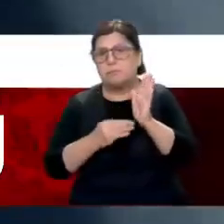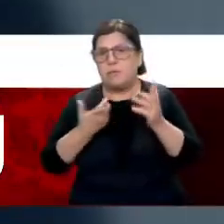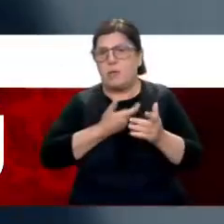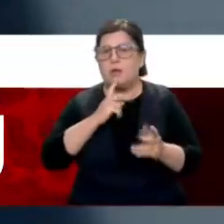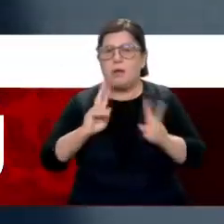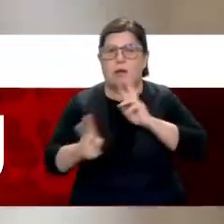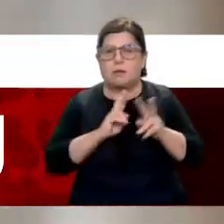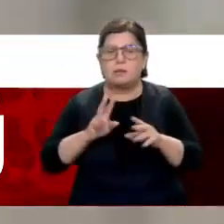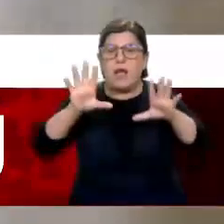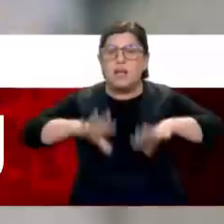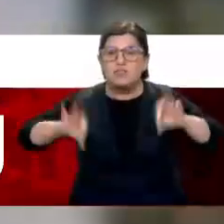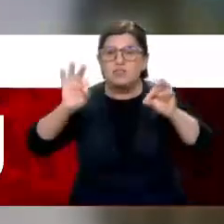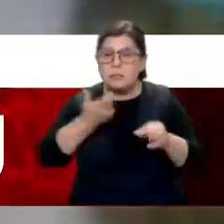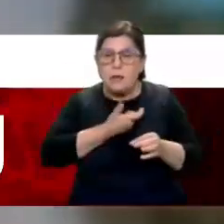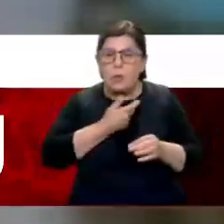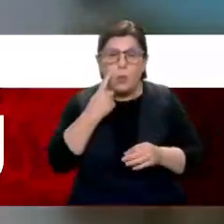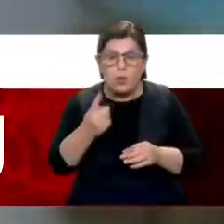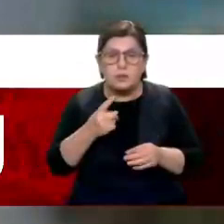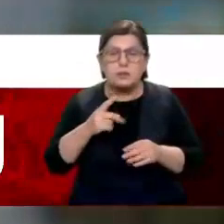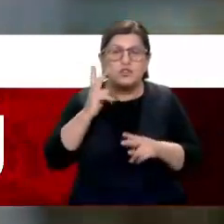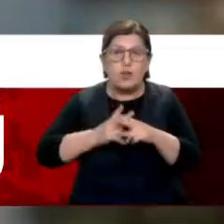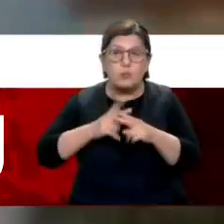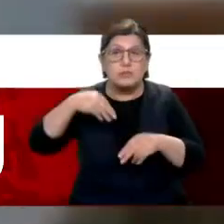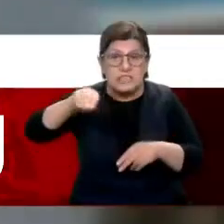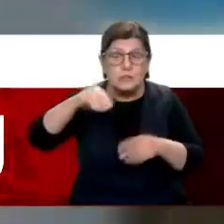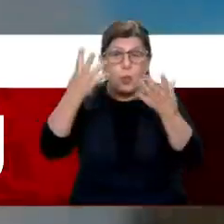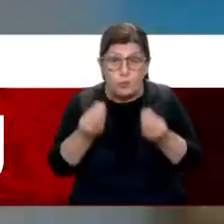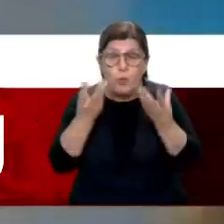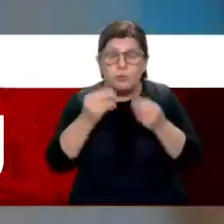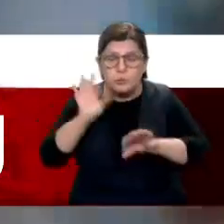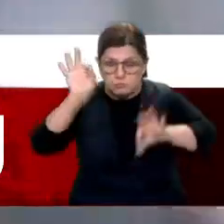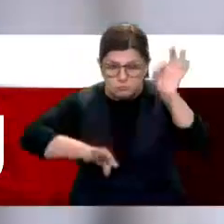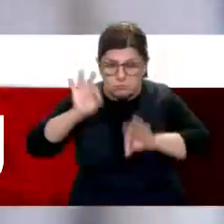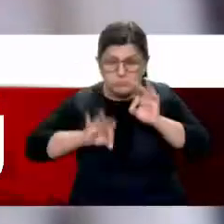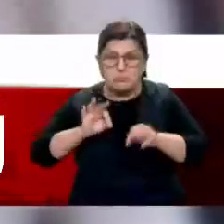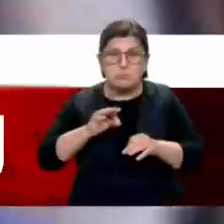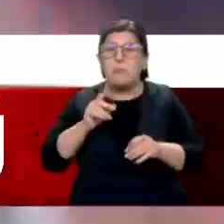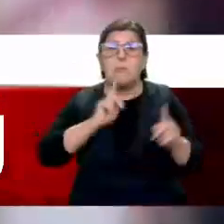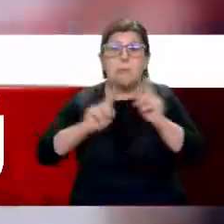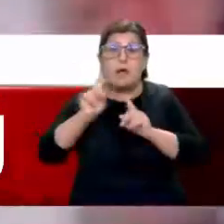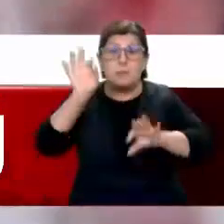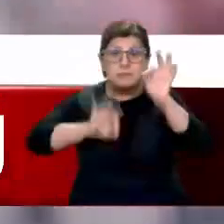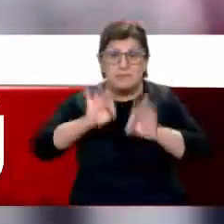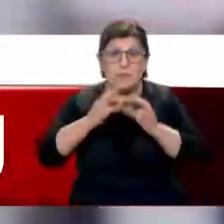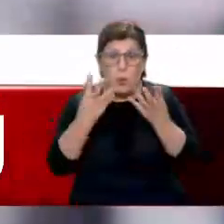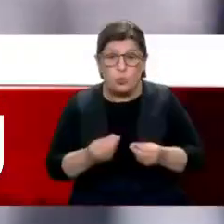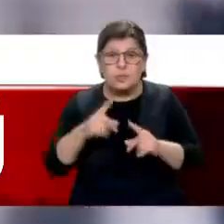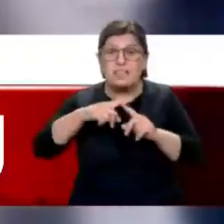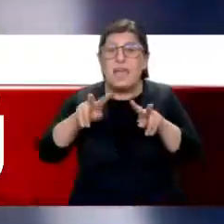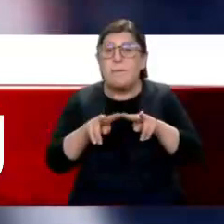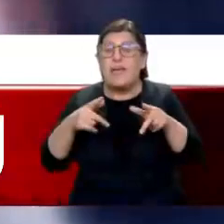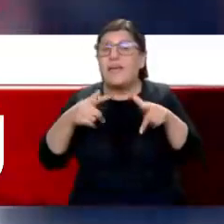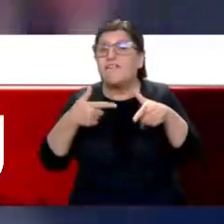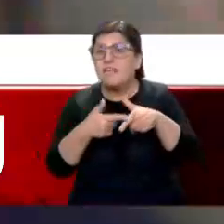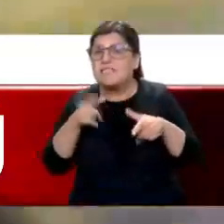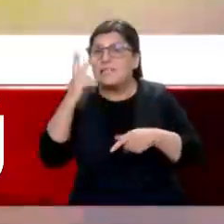Önce mevcut yasa çerçevesinde hemen satışın yapılıp yapılamayacağına bakılacak. Yargı süreci devam ederken TMSF'nin